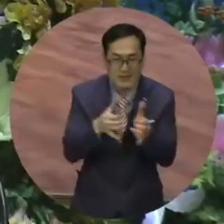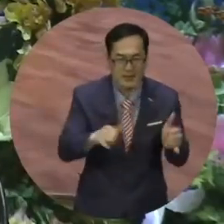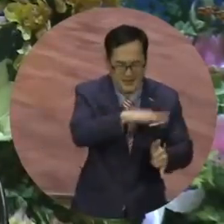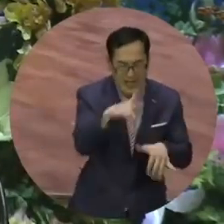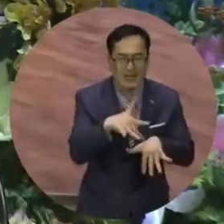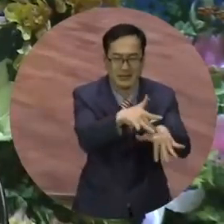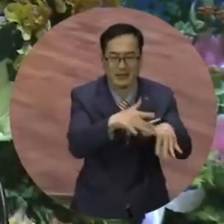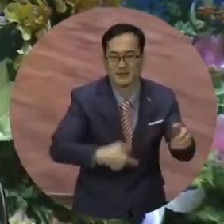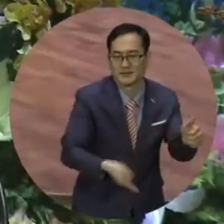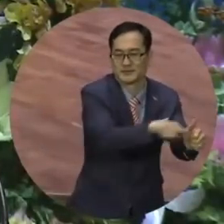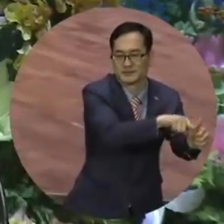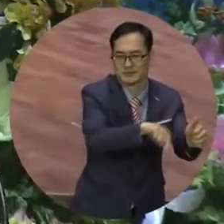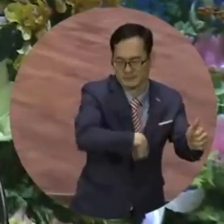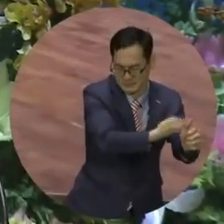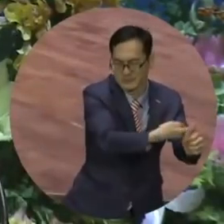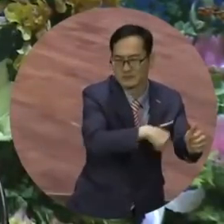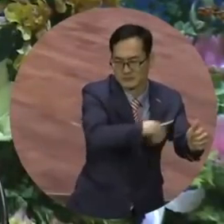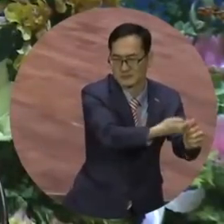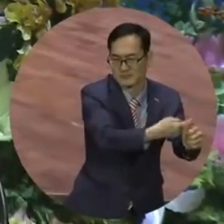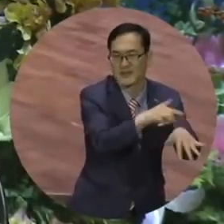하니까.